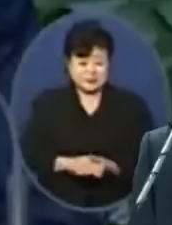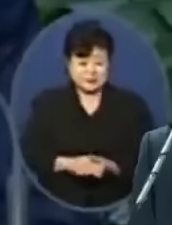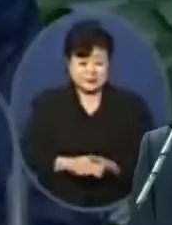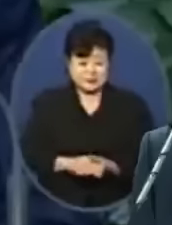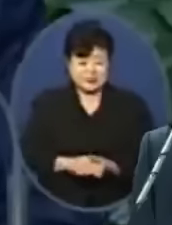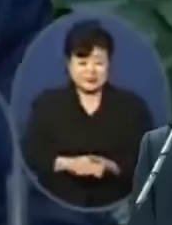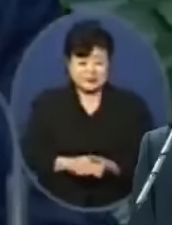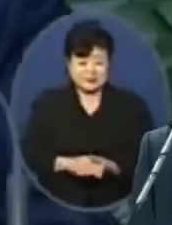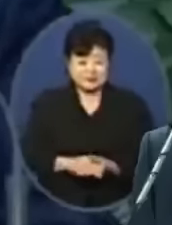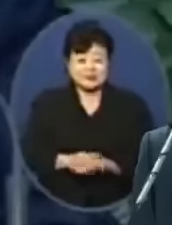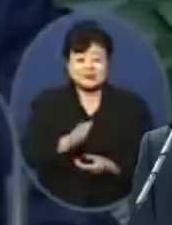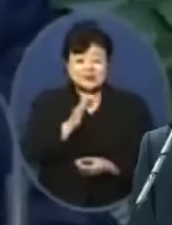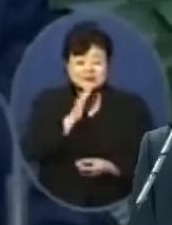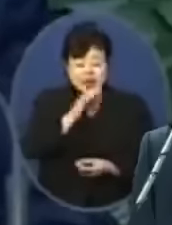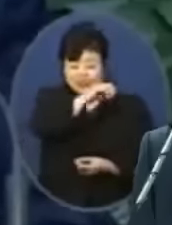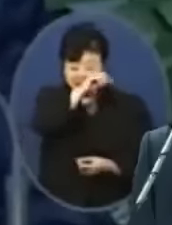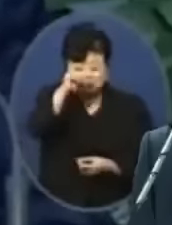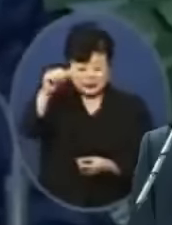오느라. 그래서